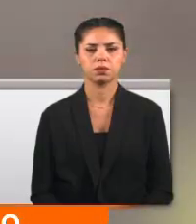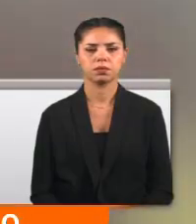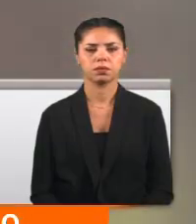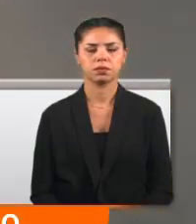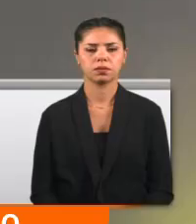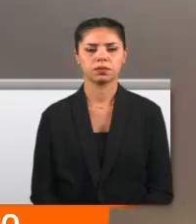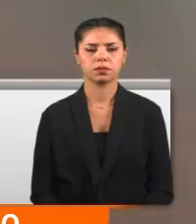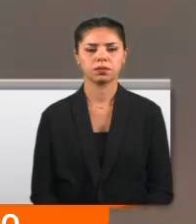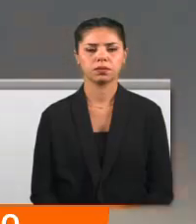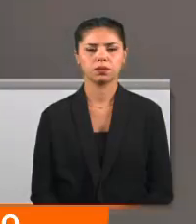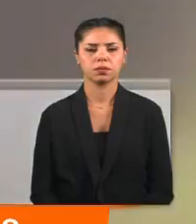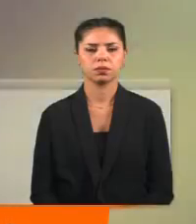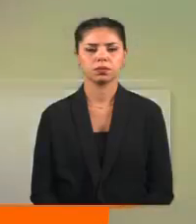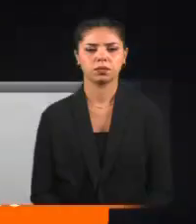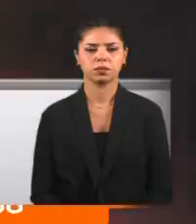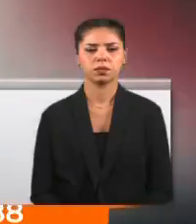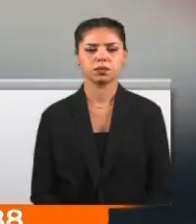vermeyeceğim.